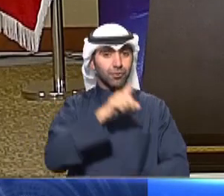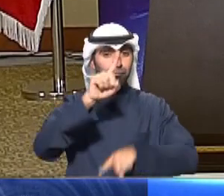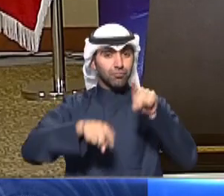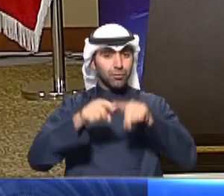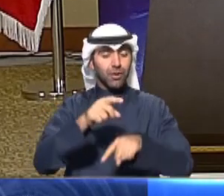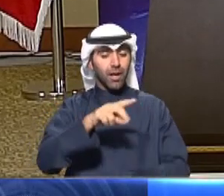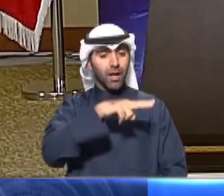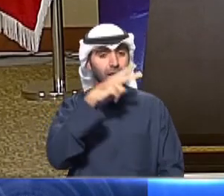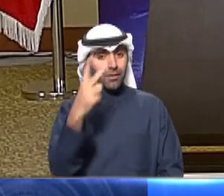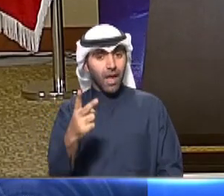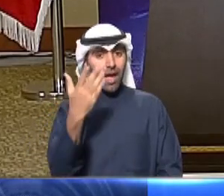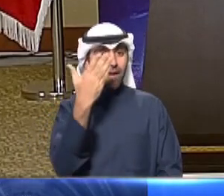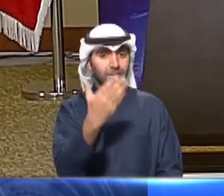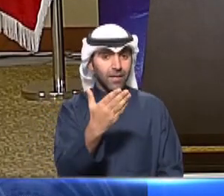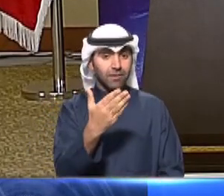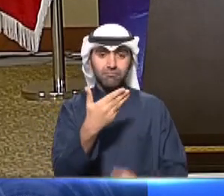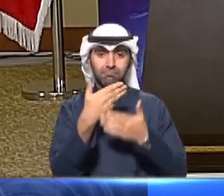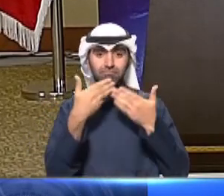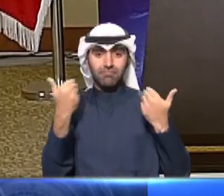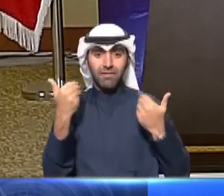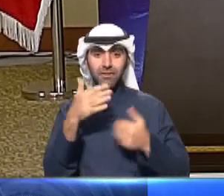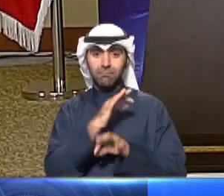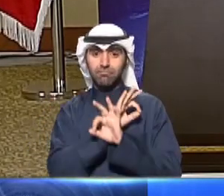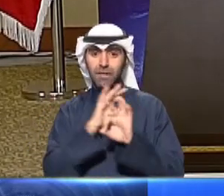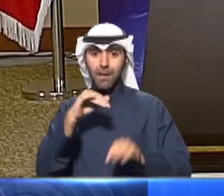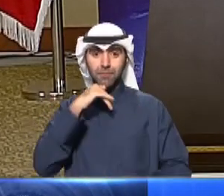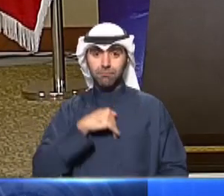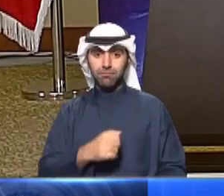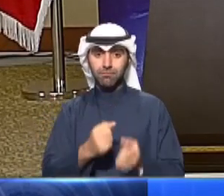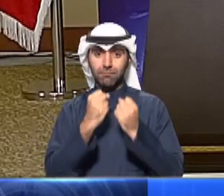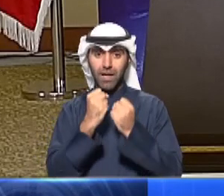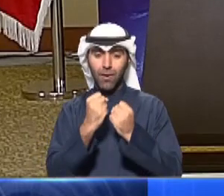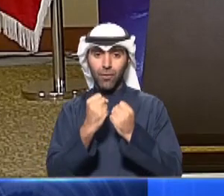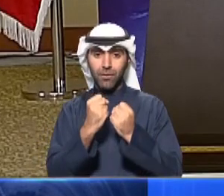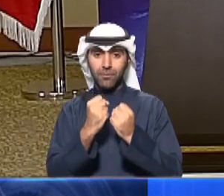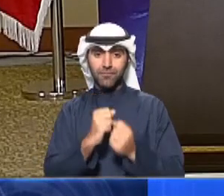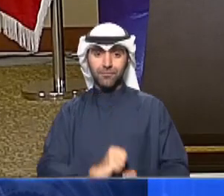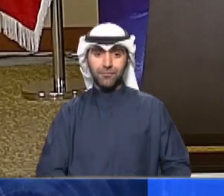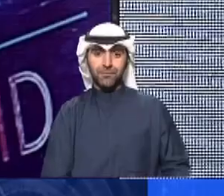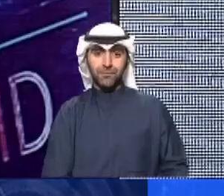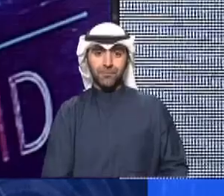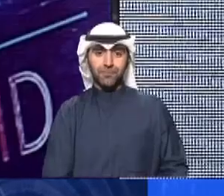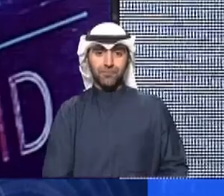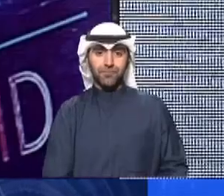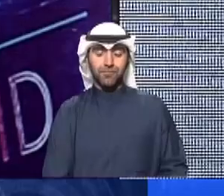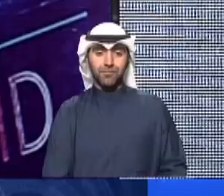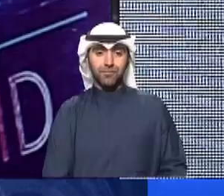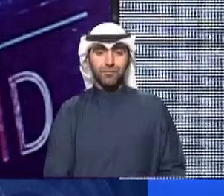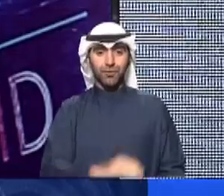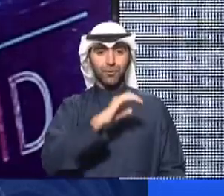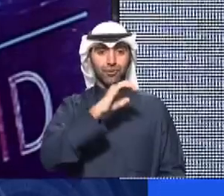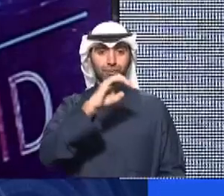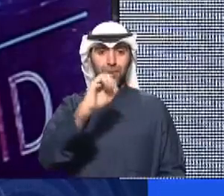في يعني بشكوى بعض الأعراض الجانبية غير متوقعة لا سمح الله؟ نعم، الحمد لله طبعا